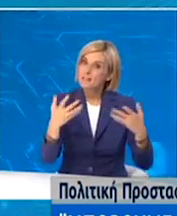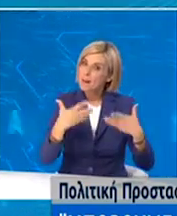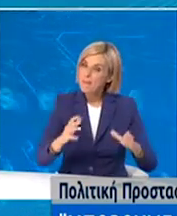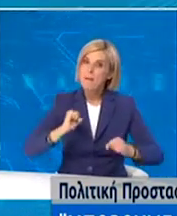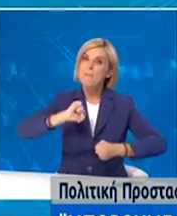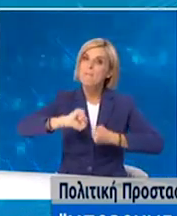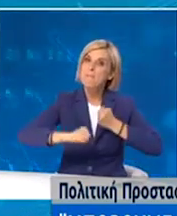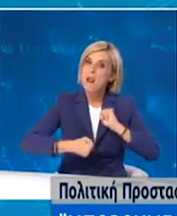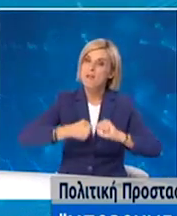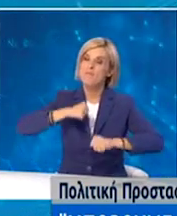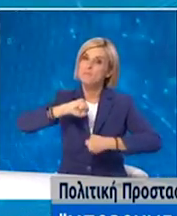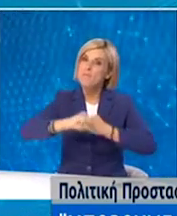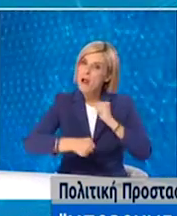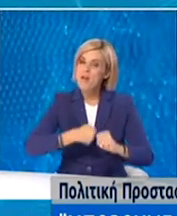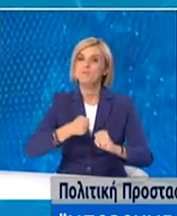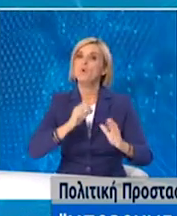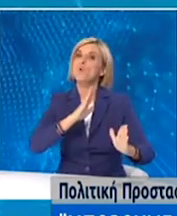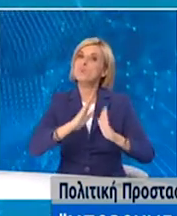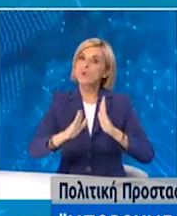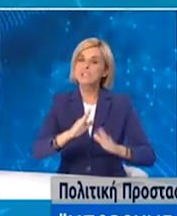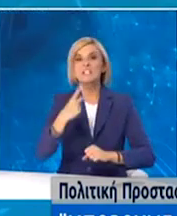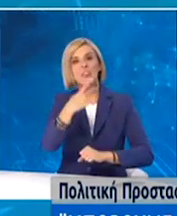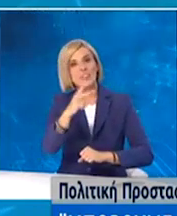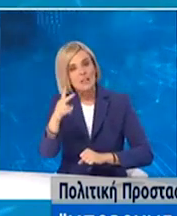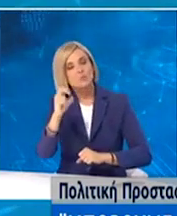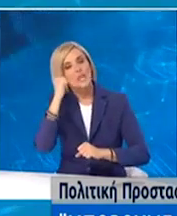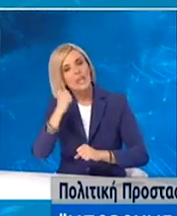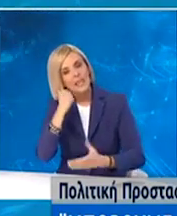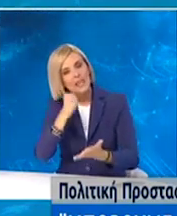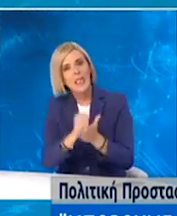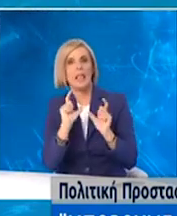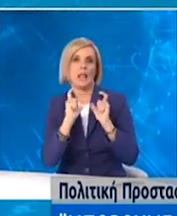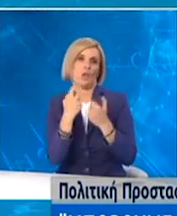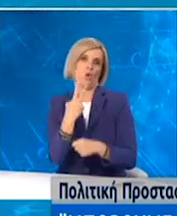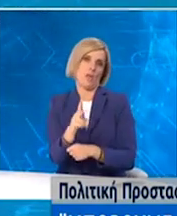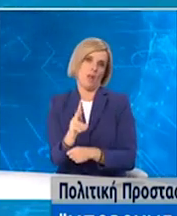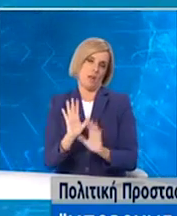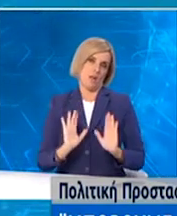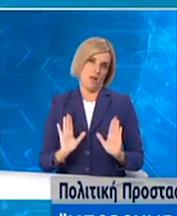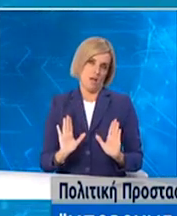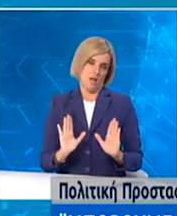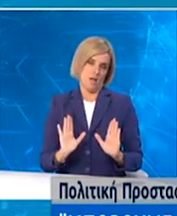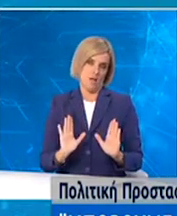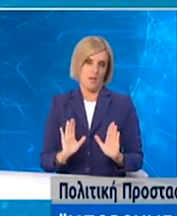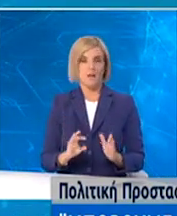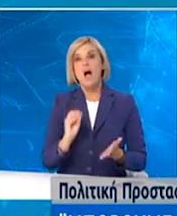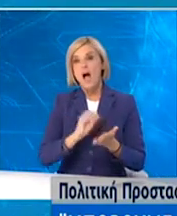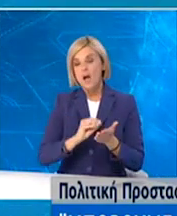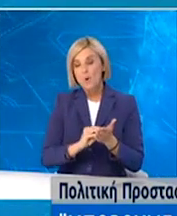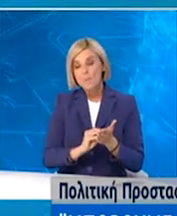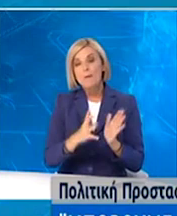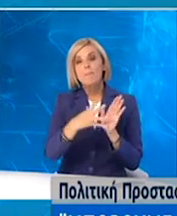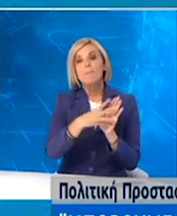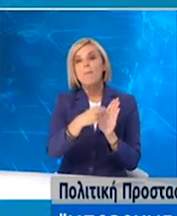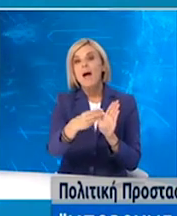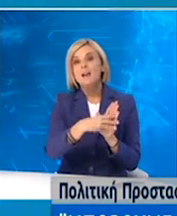μπορέσουν να εξασφαλίσουν τα απαραίτητα για εκείνους και τις οικογένειές τους. Και είναι άλλο ένα μικρό παράδειγμα για όλους εκείνους που ακόμα και